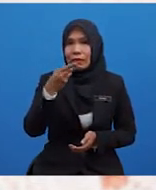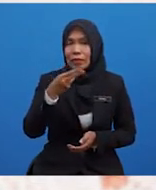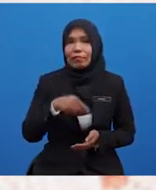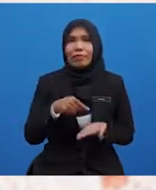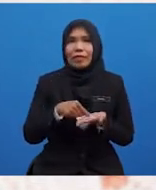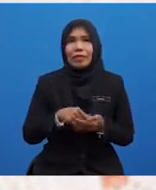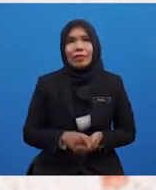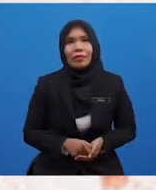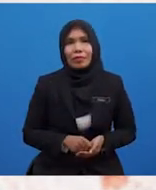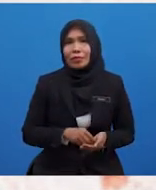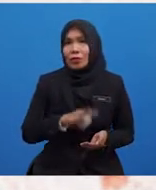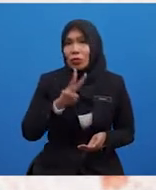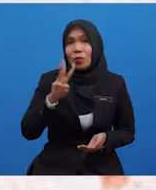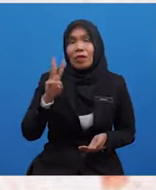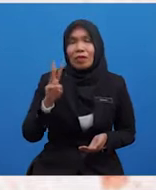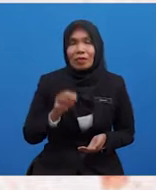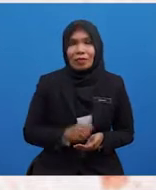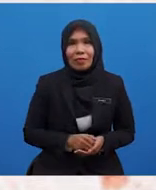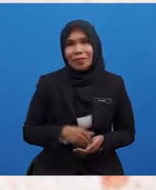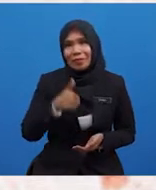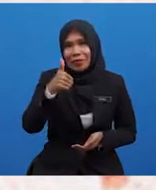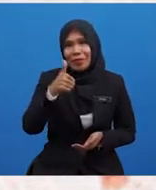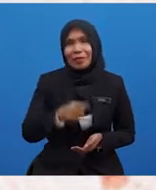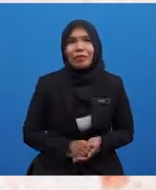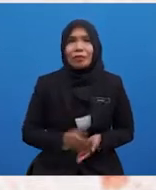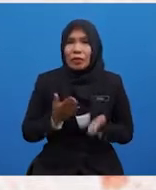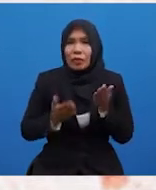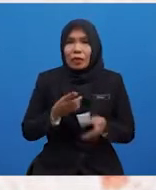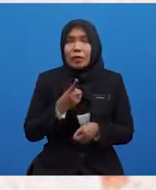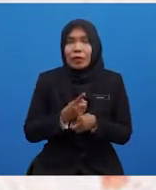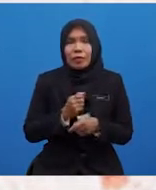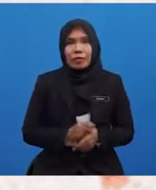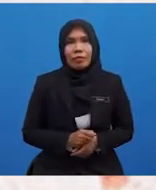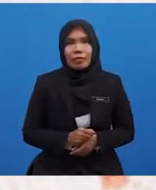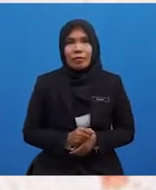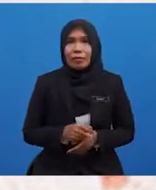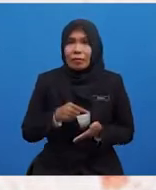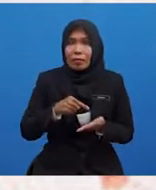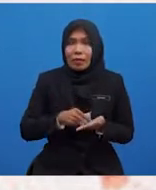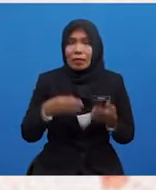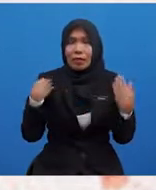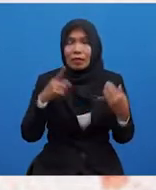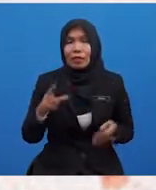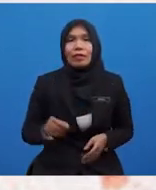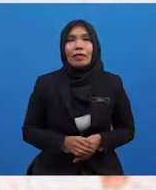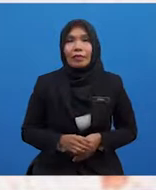Wah, bagus. Memang betul. Ini adalah carta alih hubung